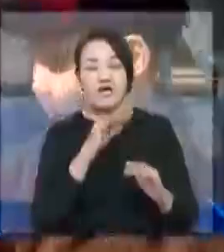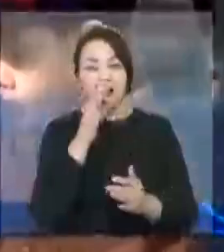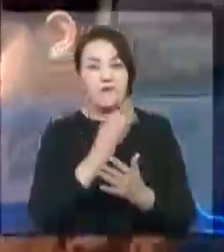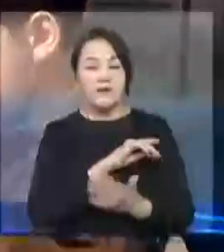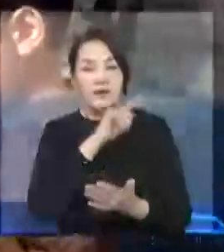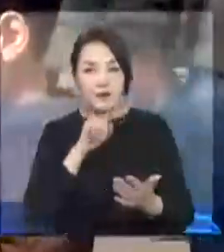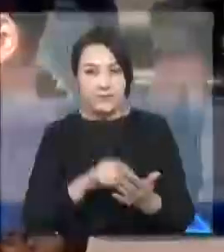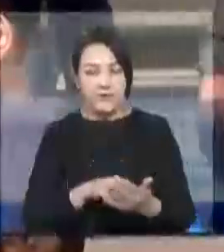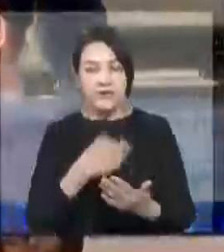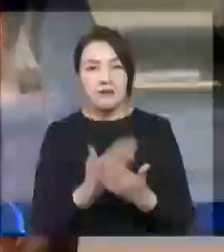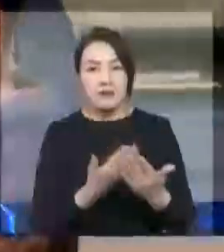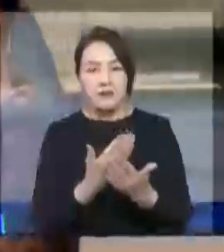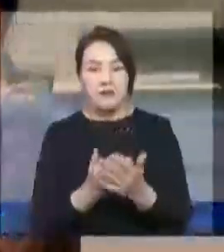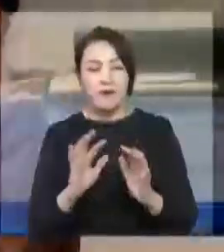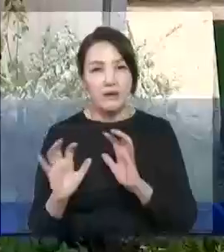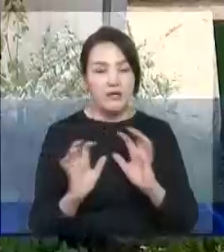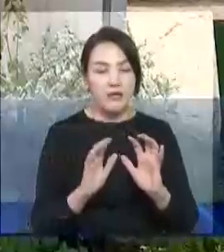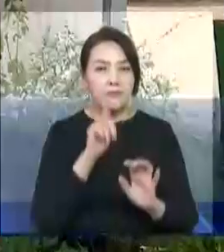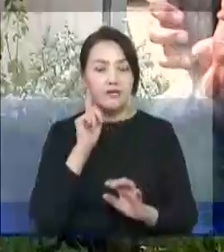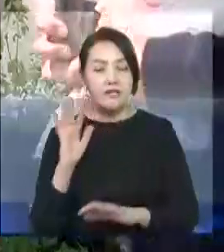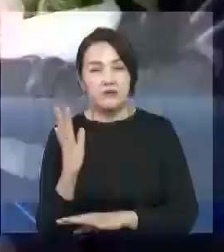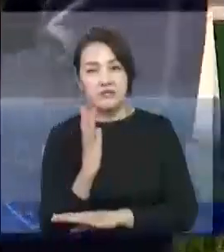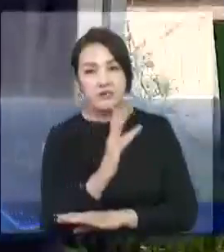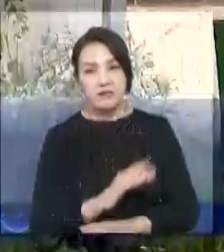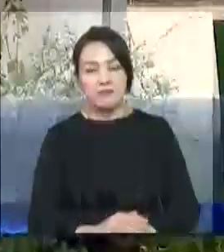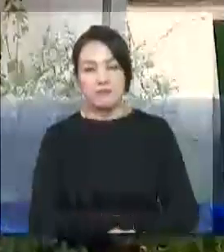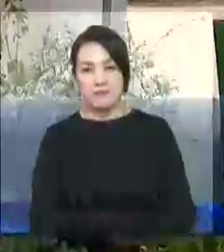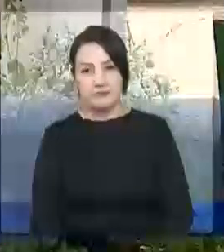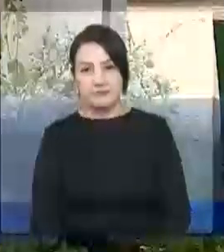на вопросы и давали советы по уходу за зелеными насаждениями.